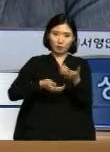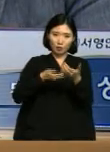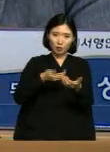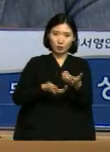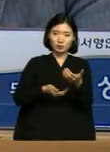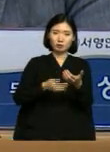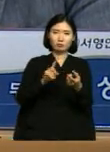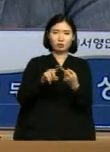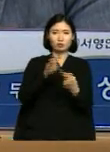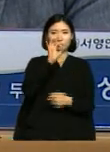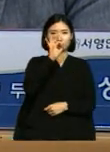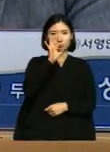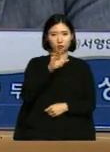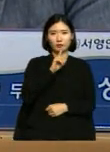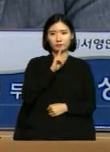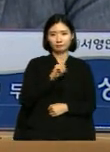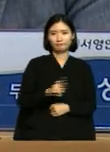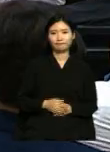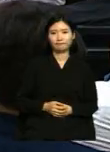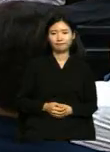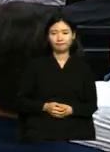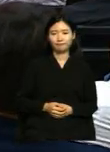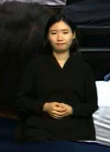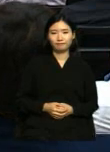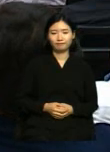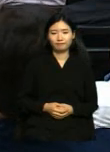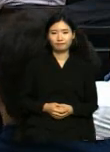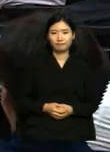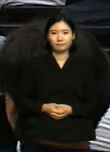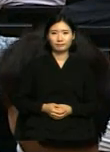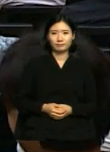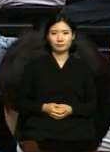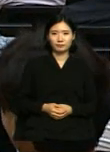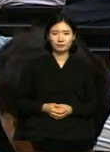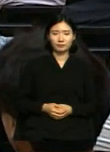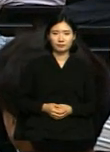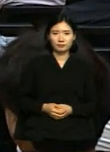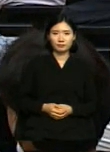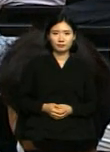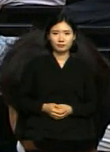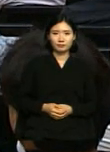불가능하다고 밝혔습니다. 딜라이브 서울 경기 케이블 TV 전진합니다.